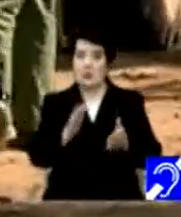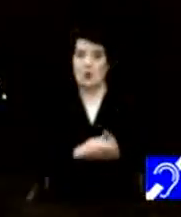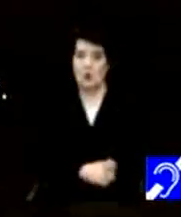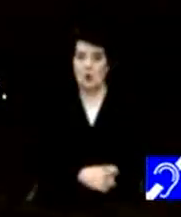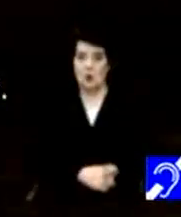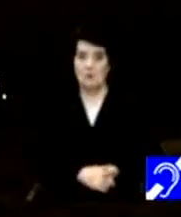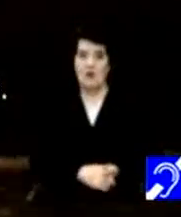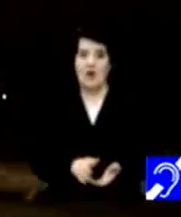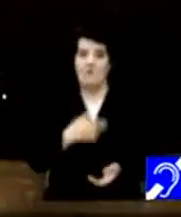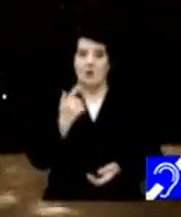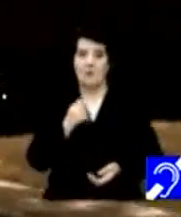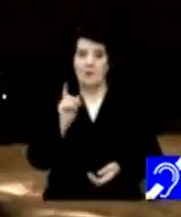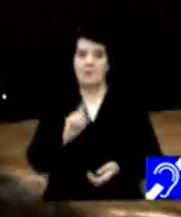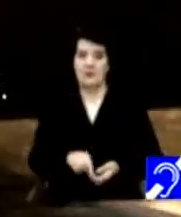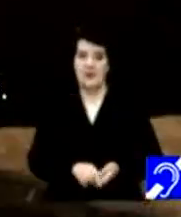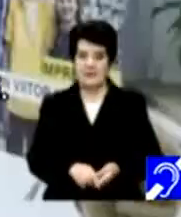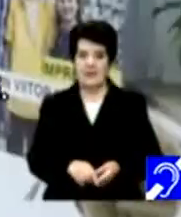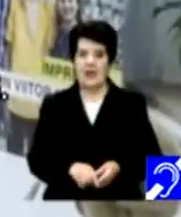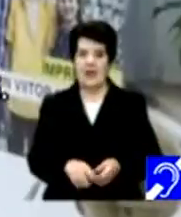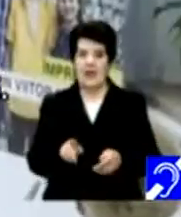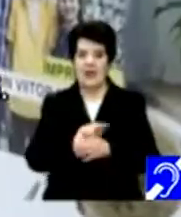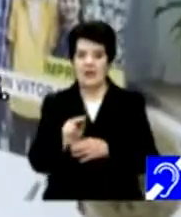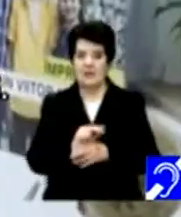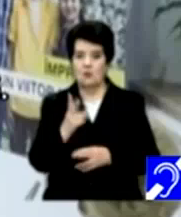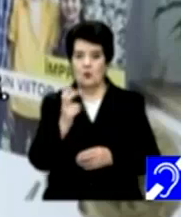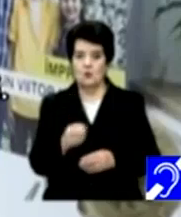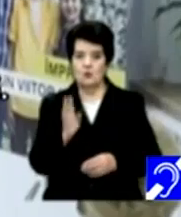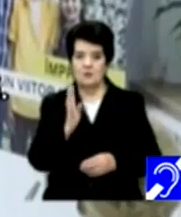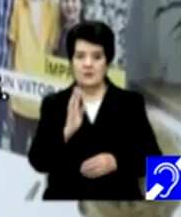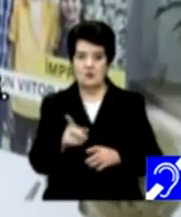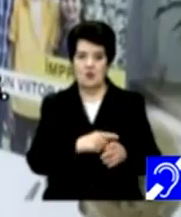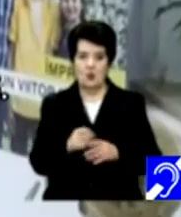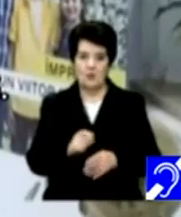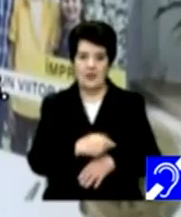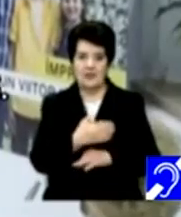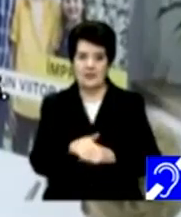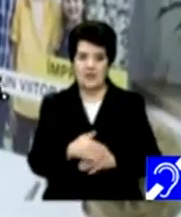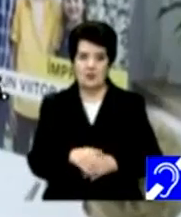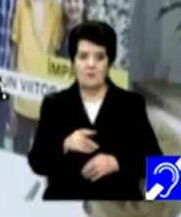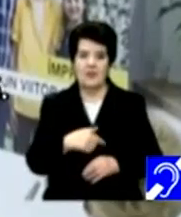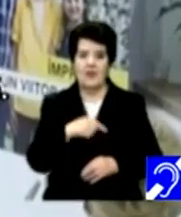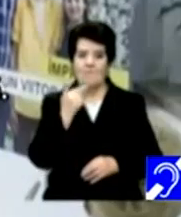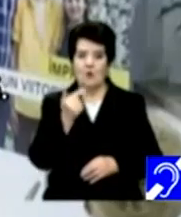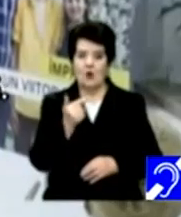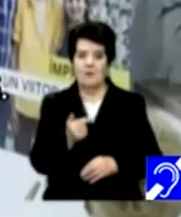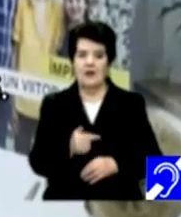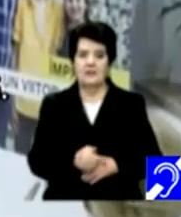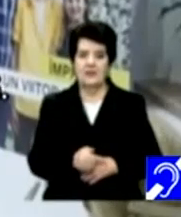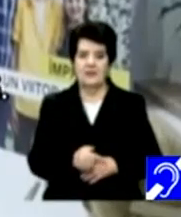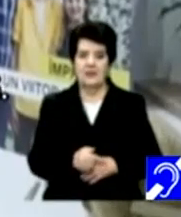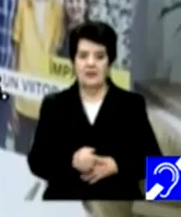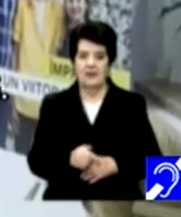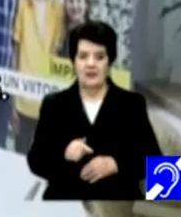about overall 240 kilometers of roads across the country, specifically on